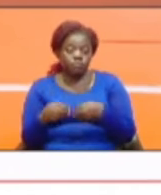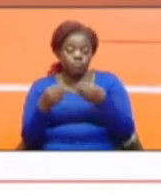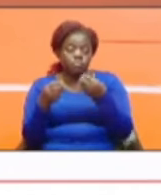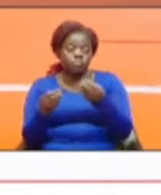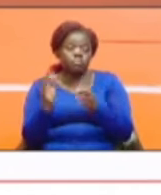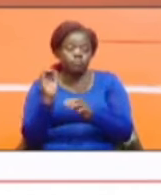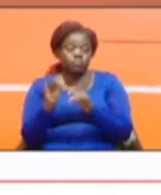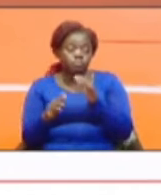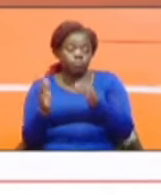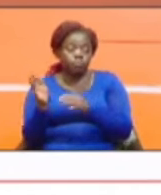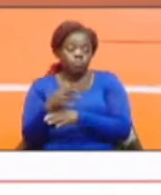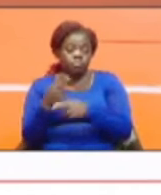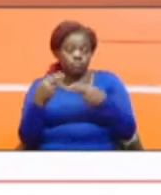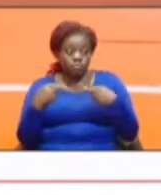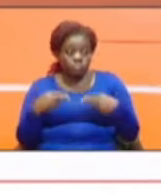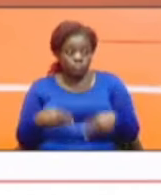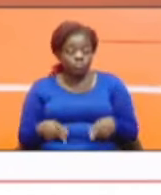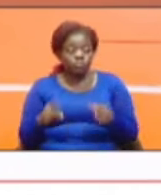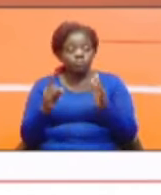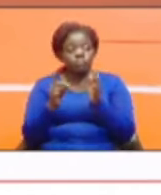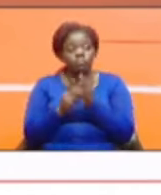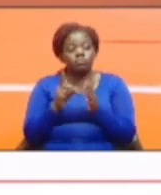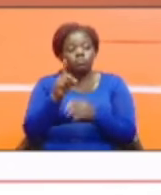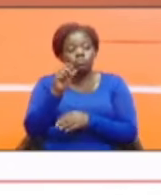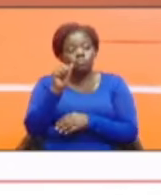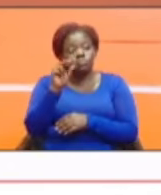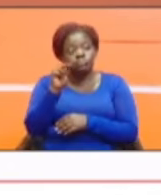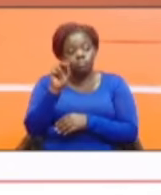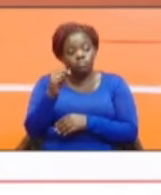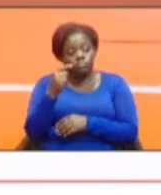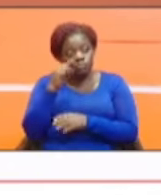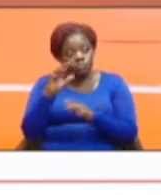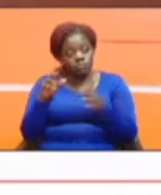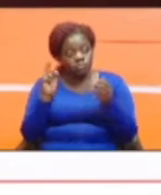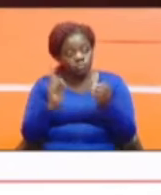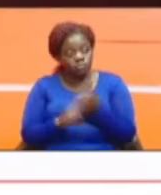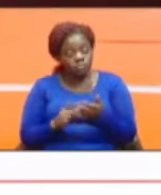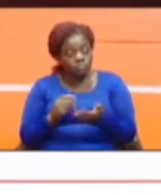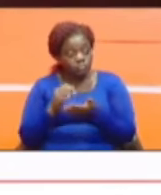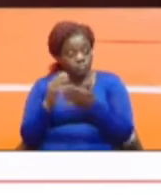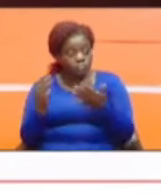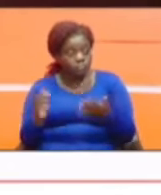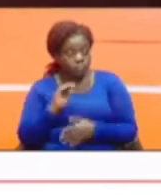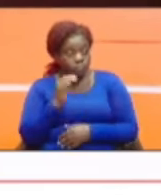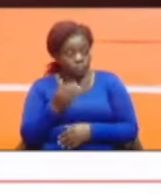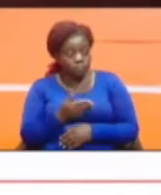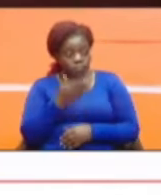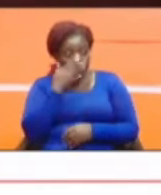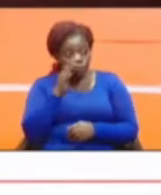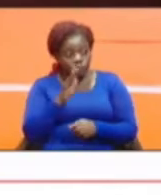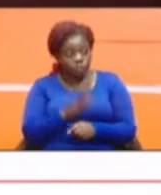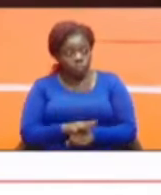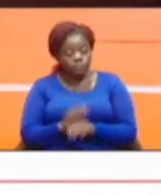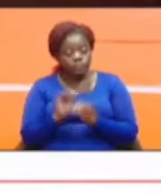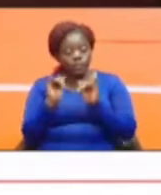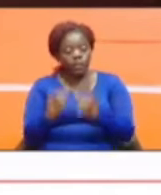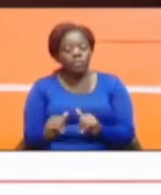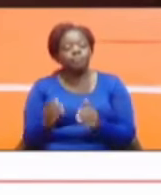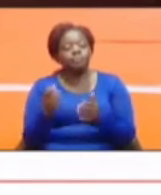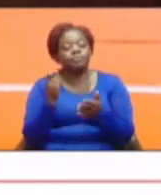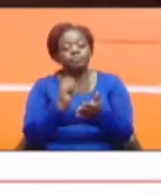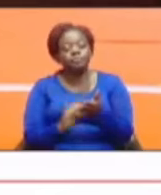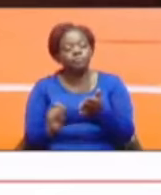w'enkalakalira mu minisitule y'obulamu Dr. Diana Atwine naye alabye engeri gy'asobola okumuyambamu. Omukyala ansuubizza permanent